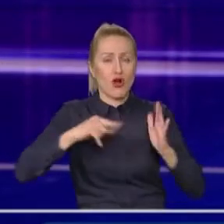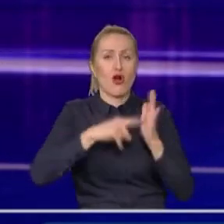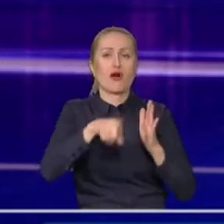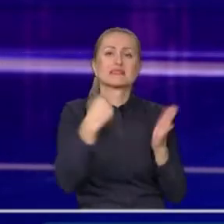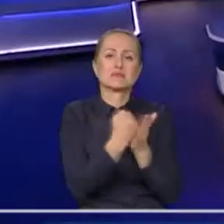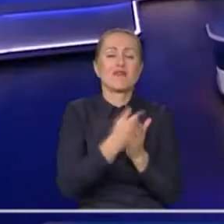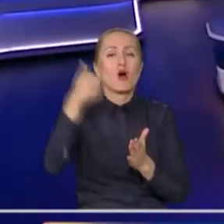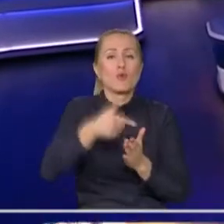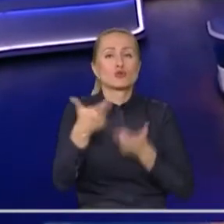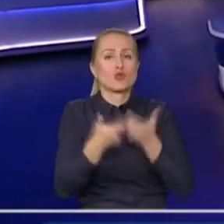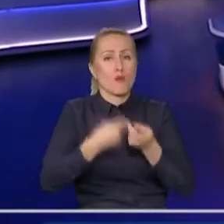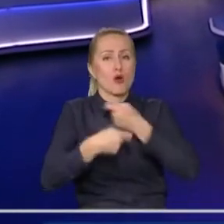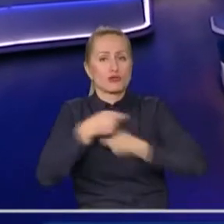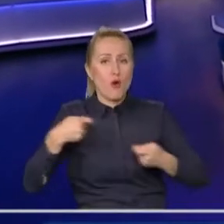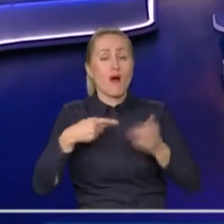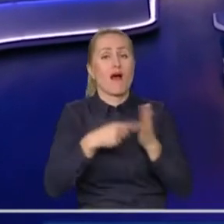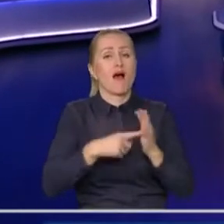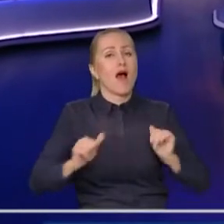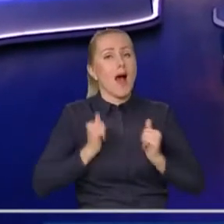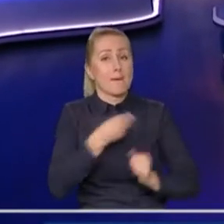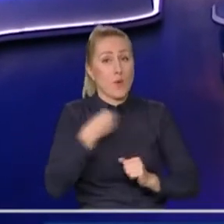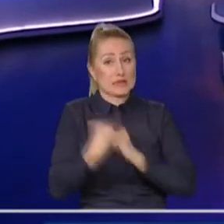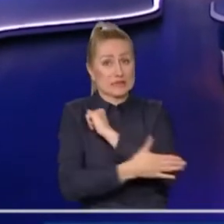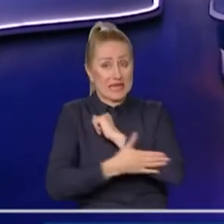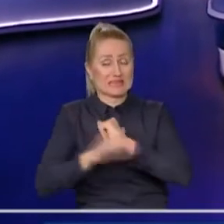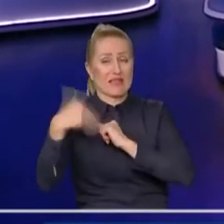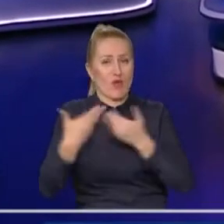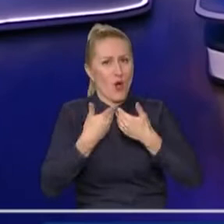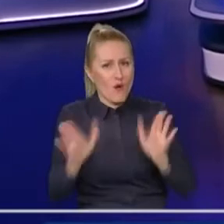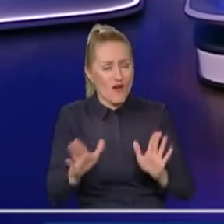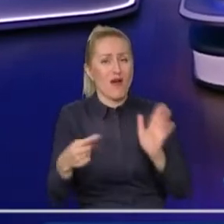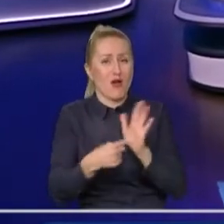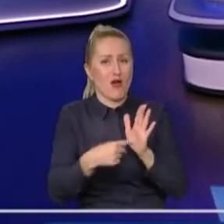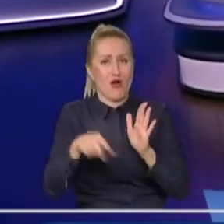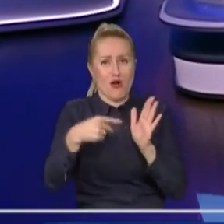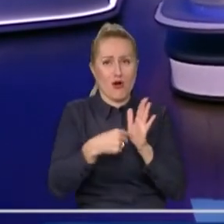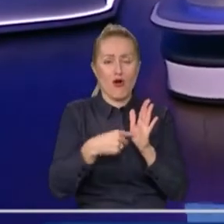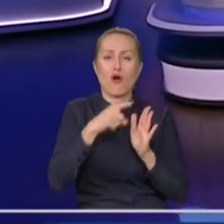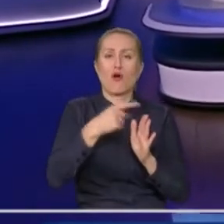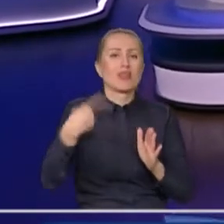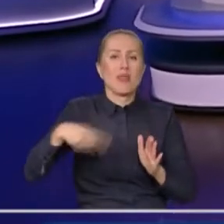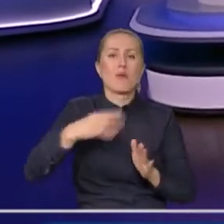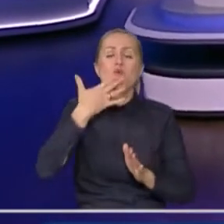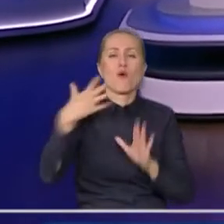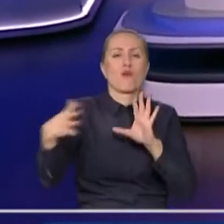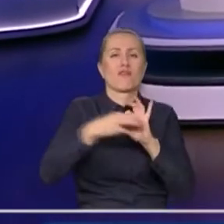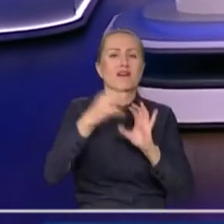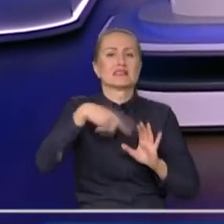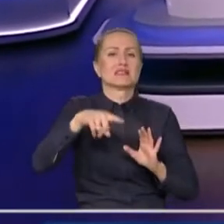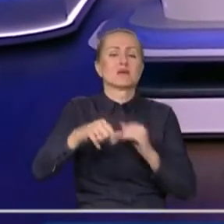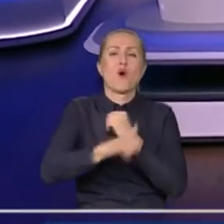taki sposób, by polską granicę dla tych osób otworzyć. I odwołuje się do takich